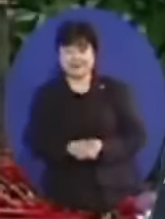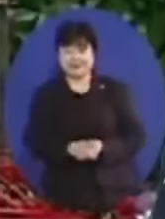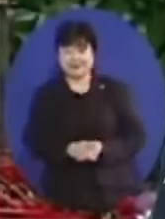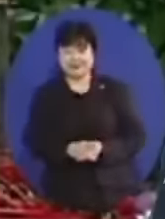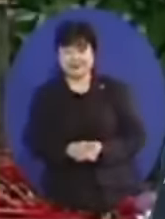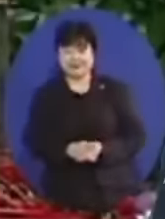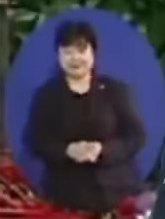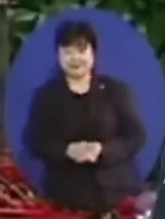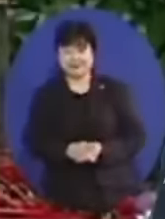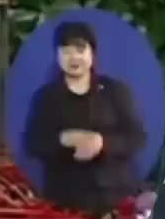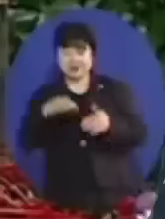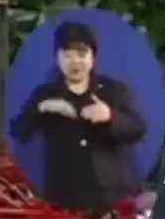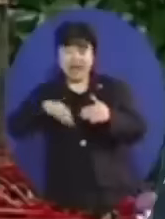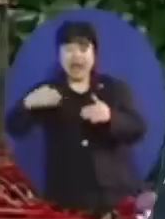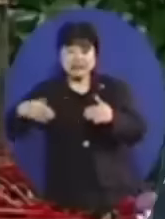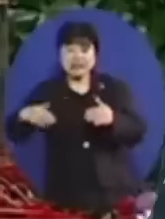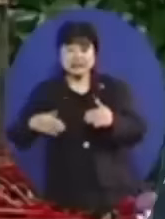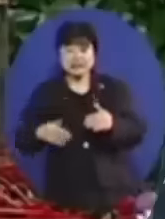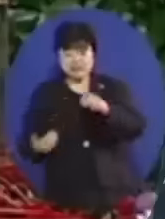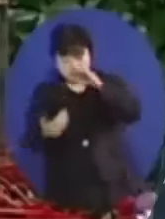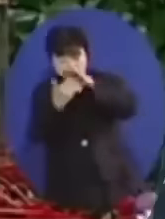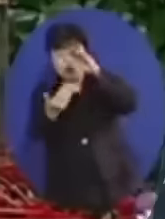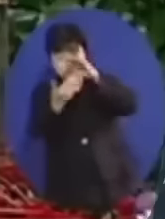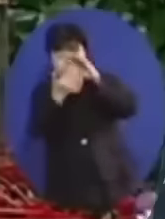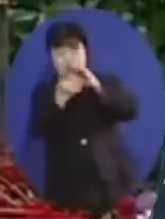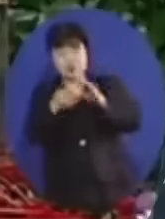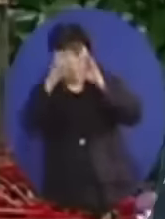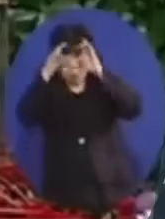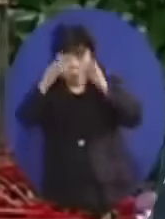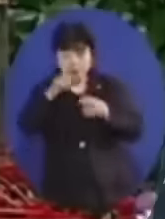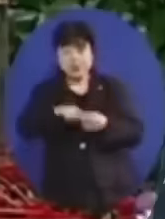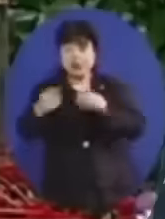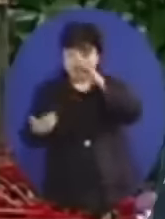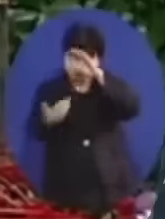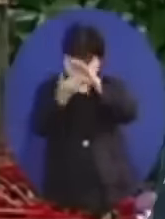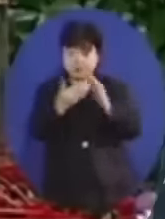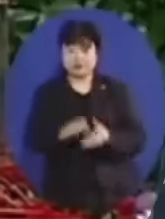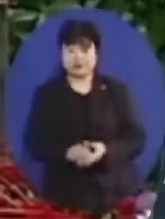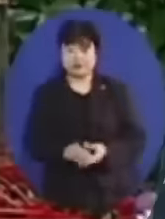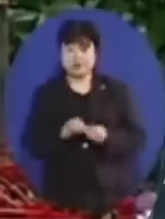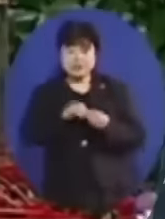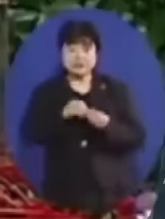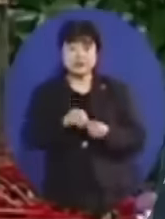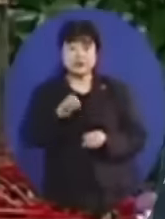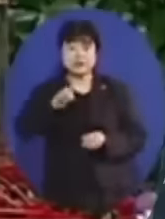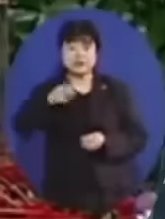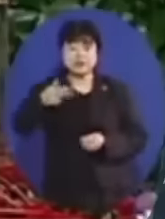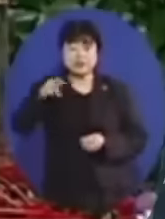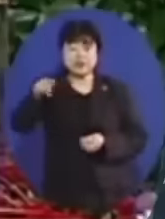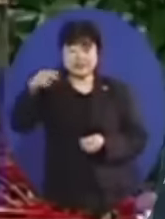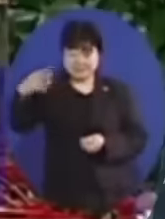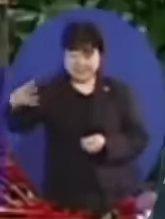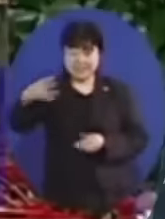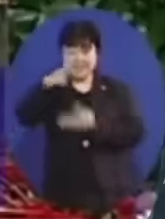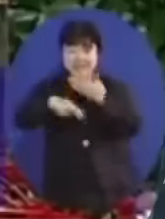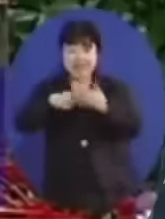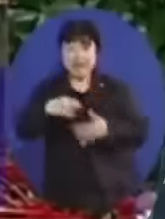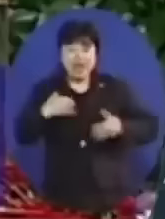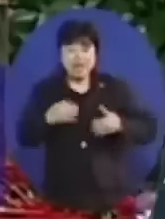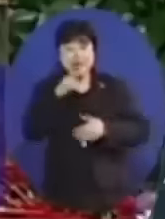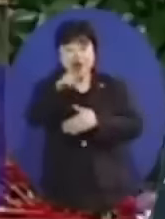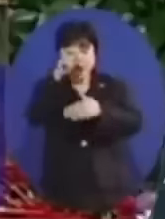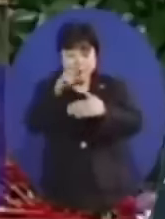것이 이루어진 것처럼 입을 크게 벌리고 바라보고 있으면 이루어지는 것입니다. 시편 37편 4절에 야훼를 기뻐하라, 그가 내